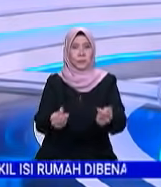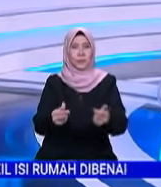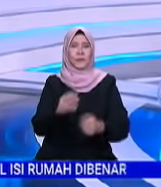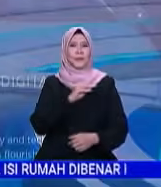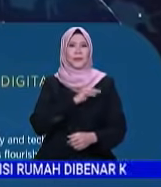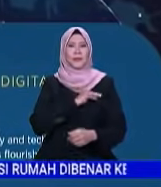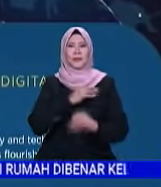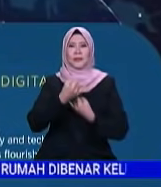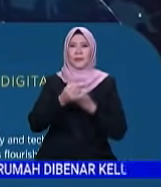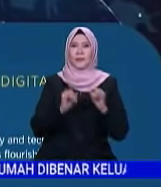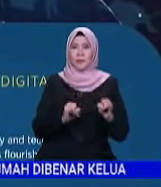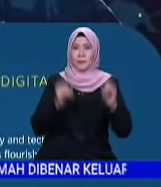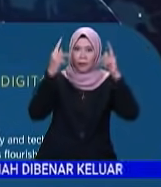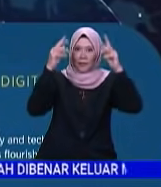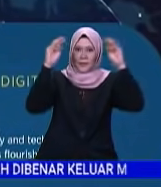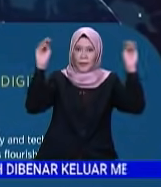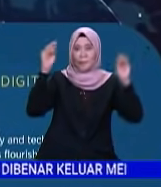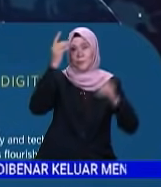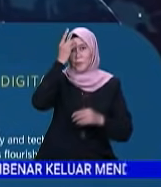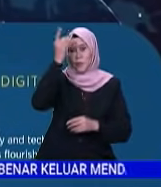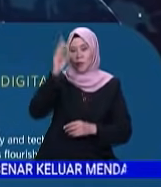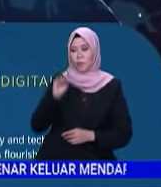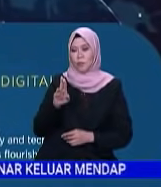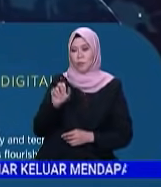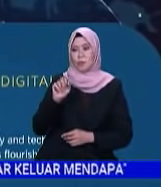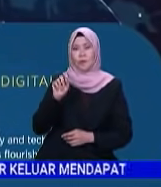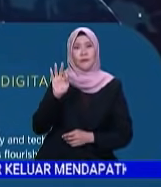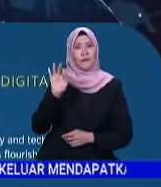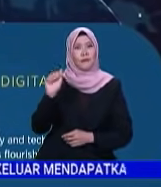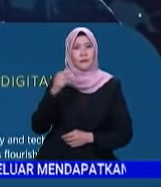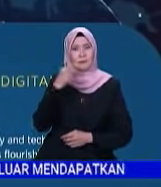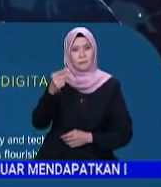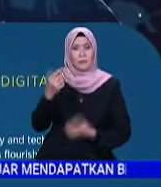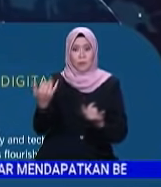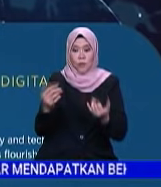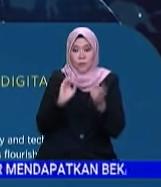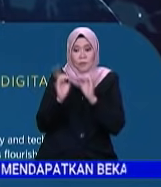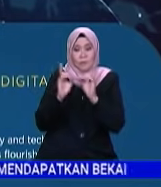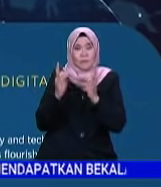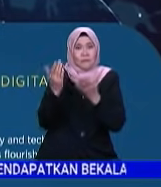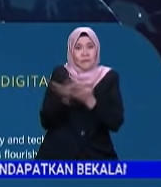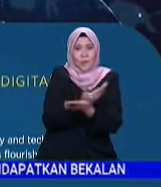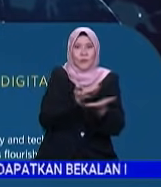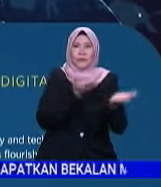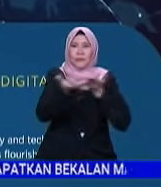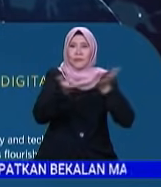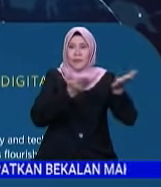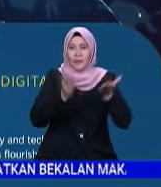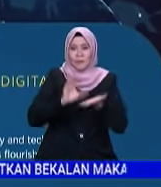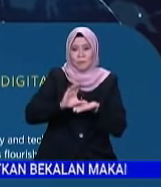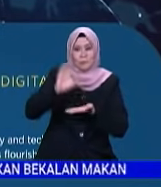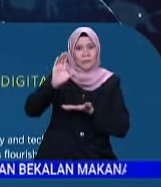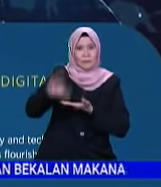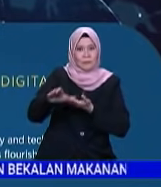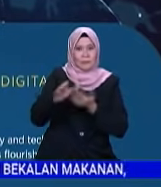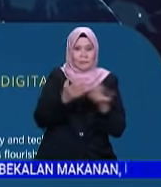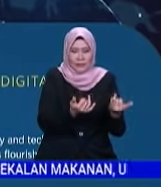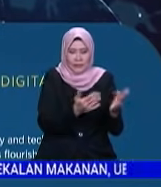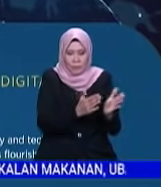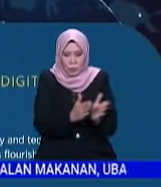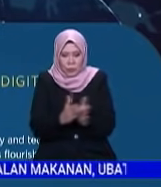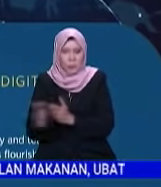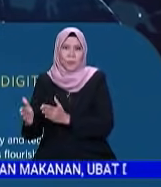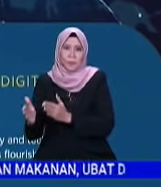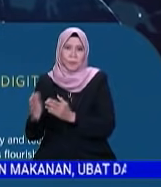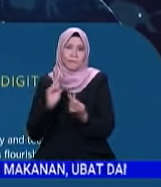Menteri di Jabatan Perdana Menteri, Datuk Seri Mustafa Mohamad, platform digital baru itu menawarkan perkhidmatan pelaburan berstruktur.